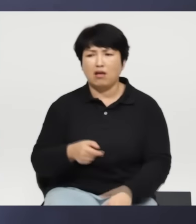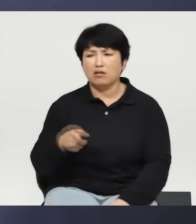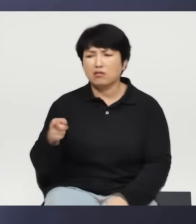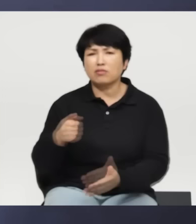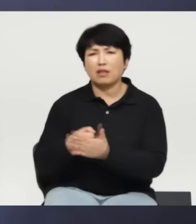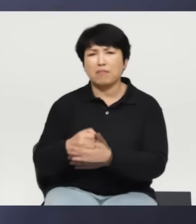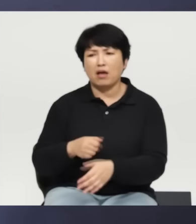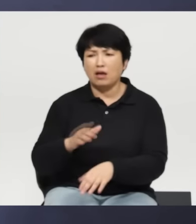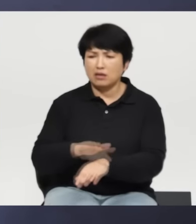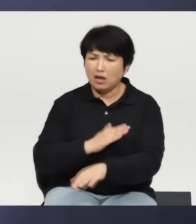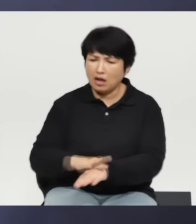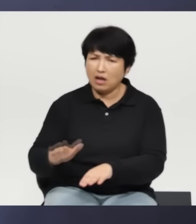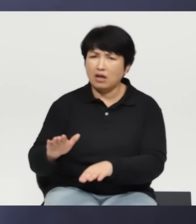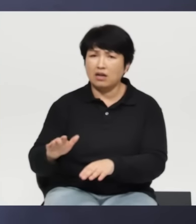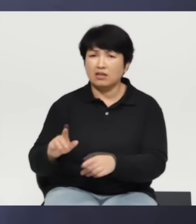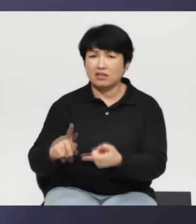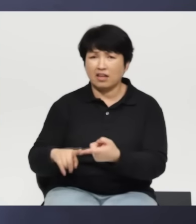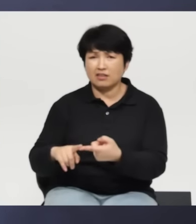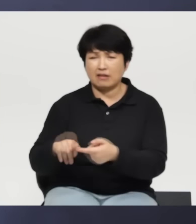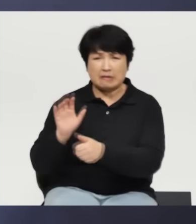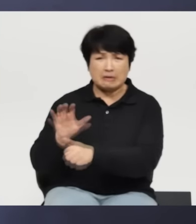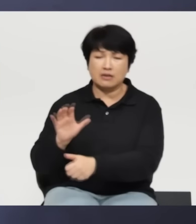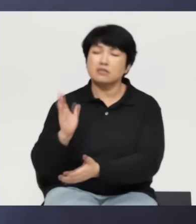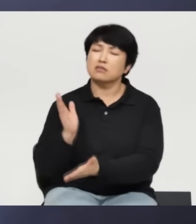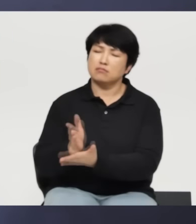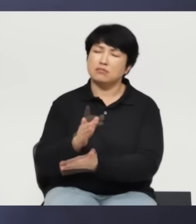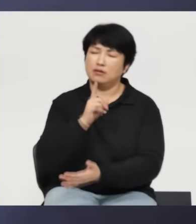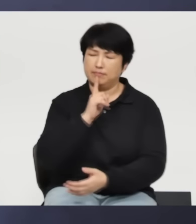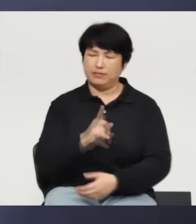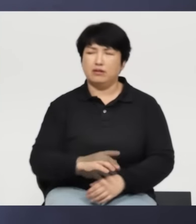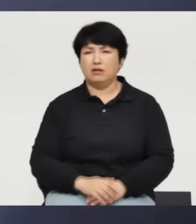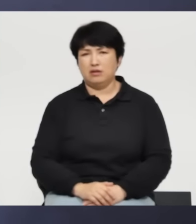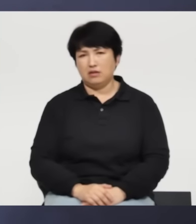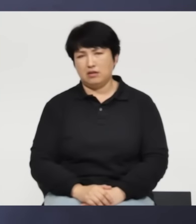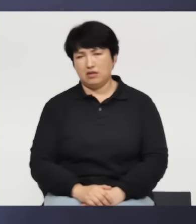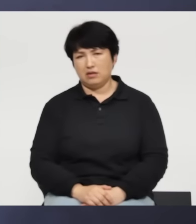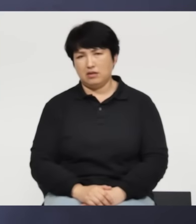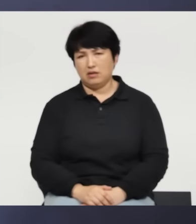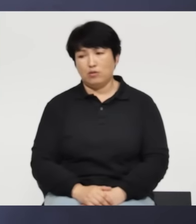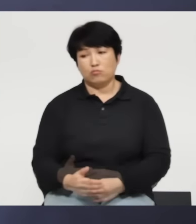그러니까 그걸 가지고 잘했니 못했니는 하지 마라.